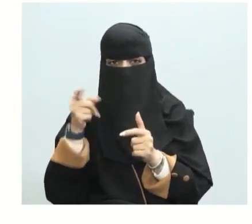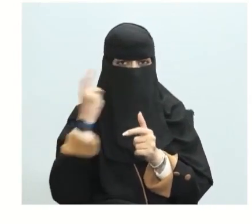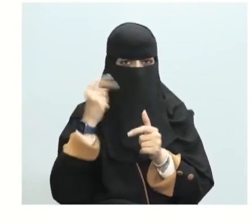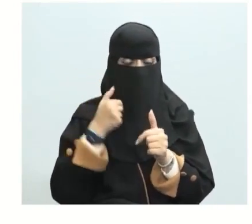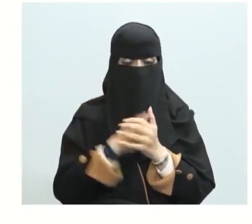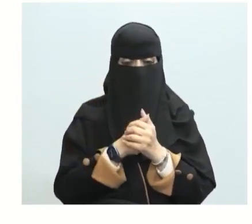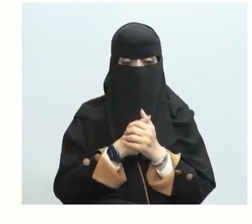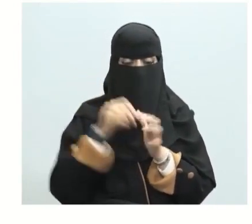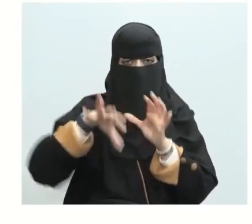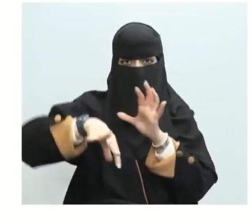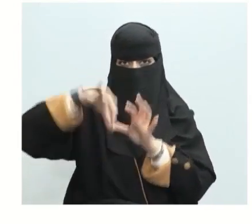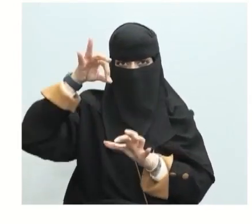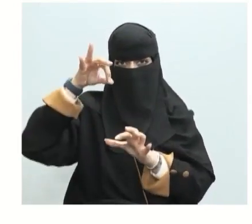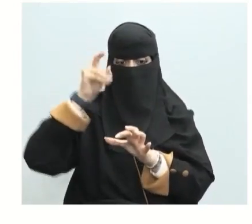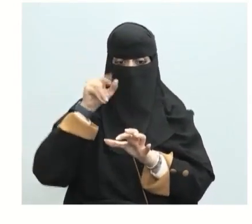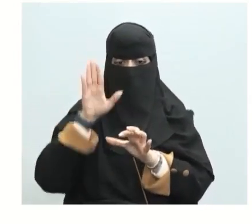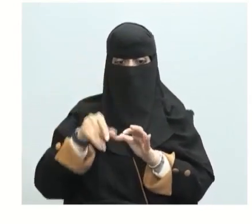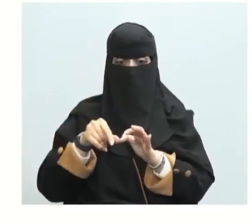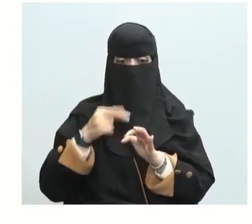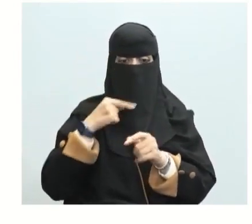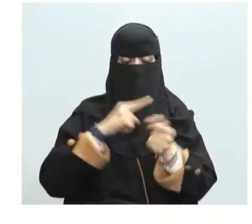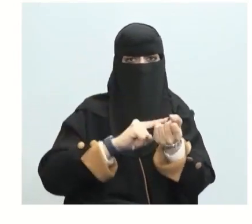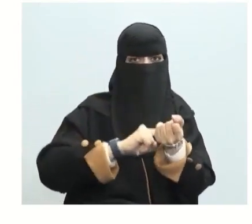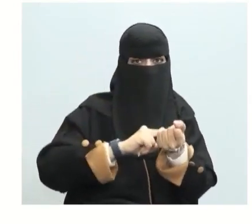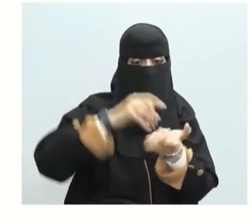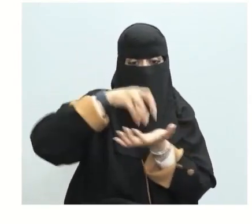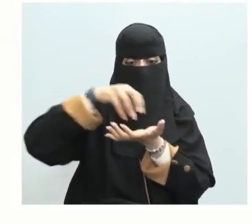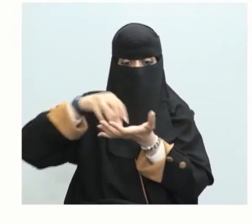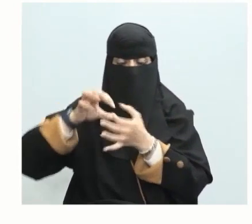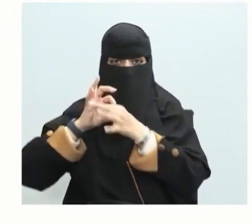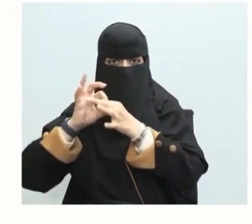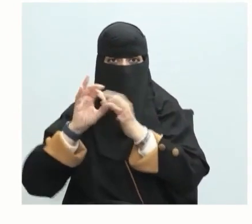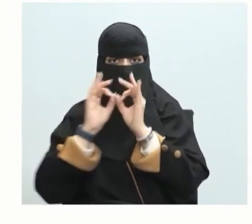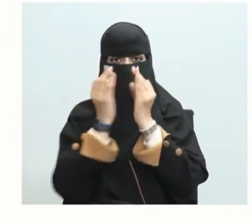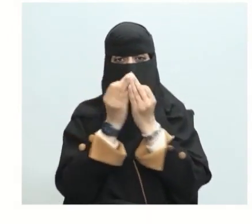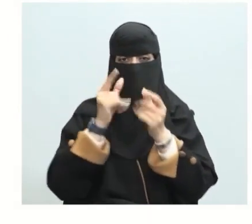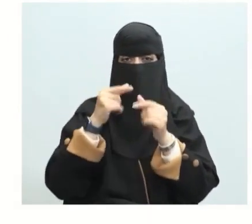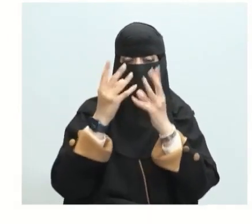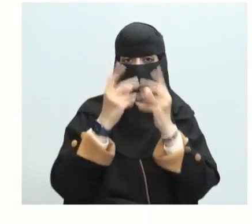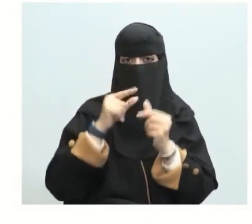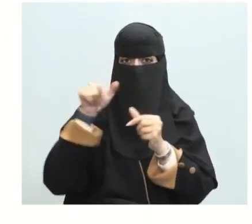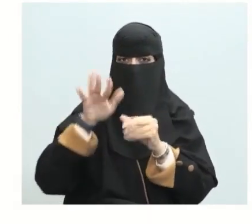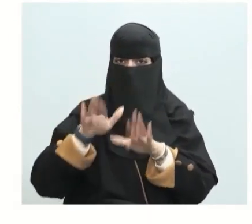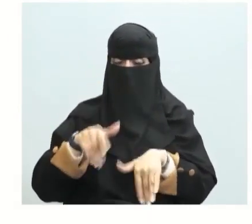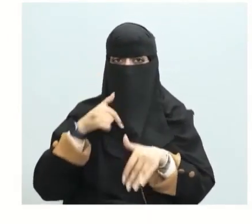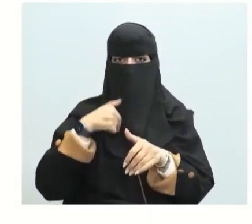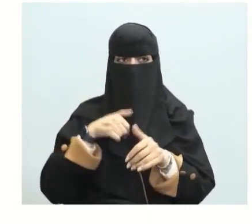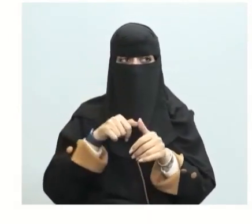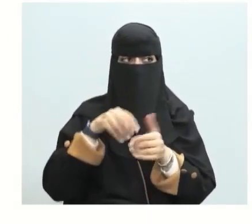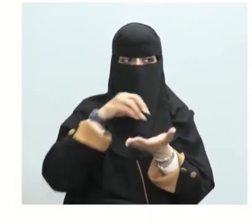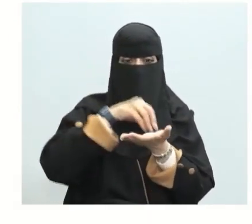لاحظ الموضوع المختار ادمان مواقع التواصل الاجتماعي مناسبته نقول مثلا وسائل التواصل